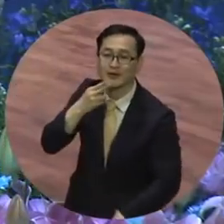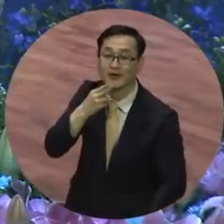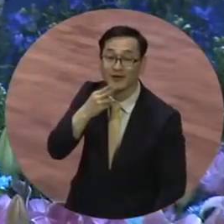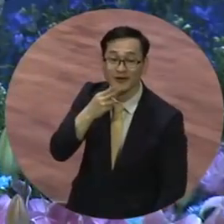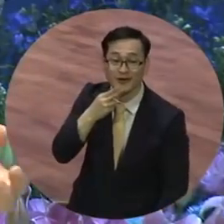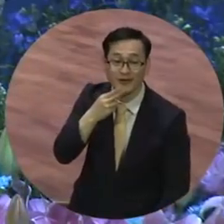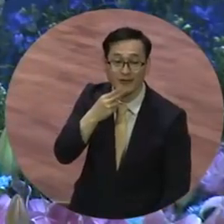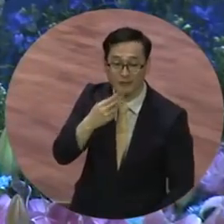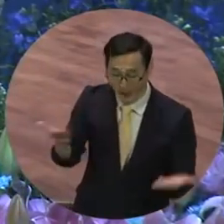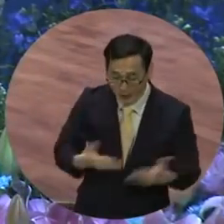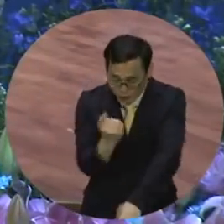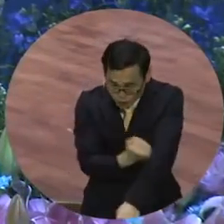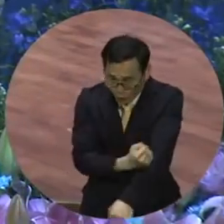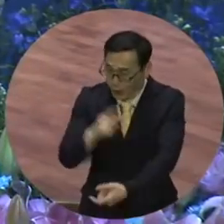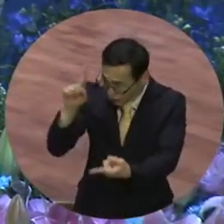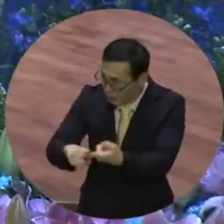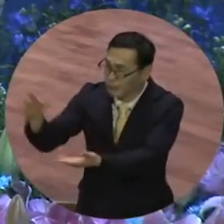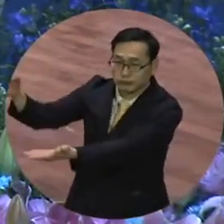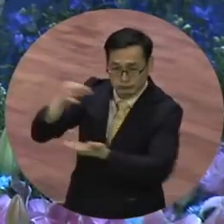게